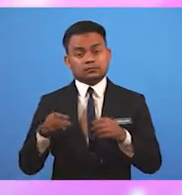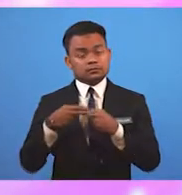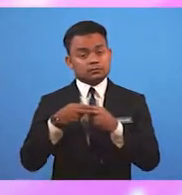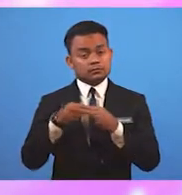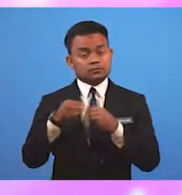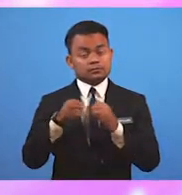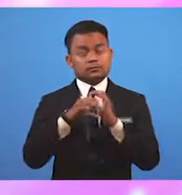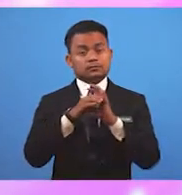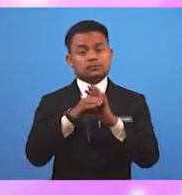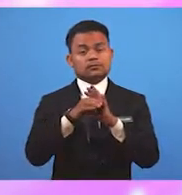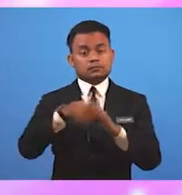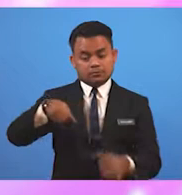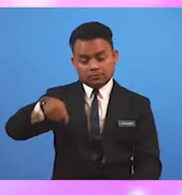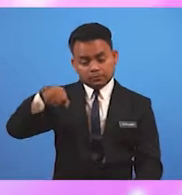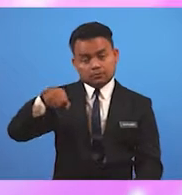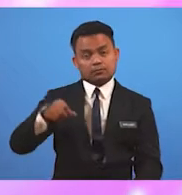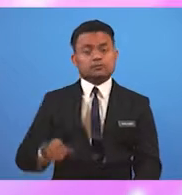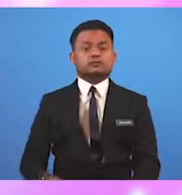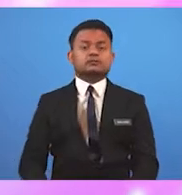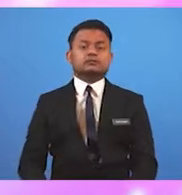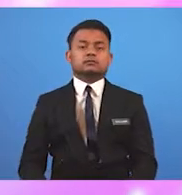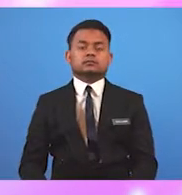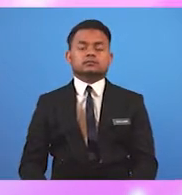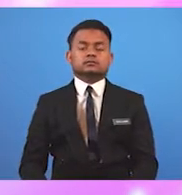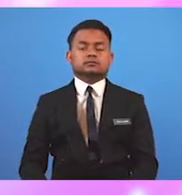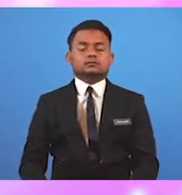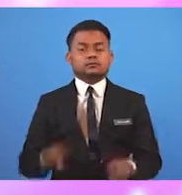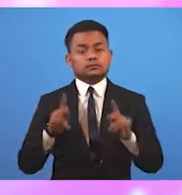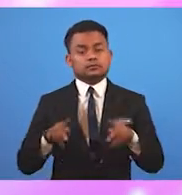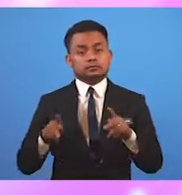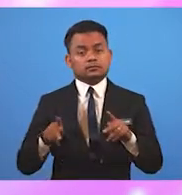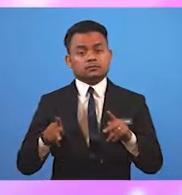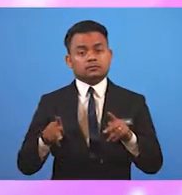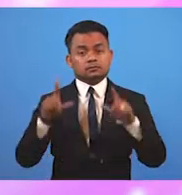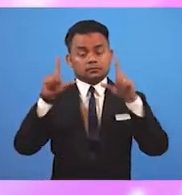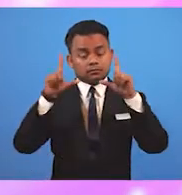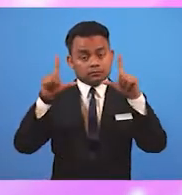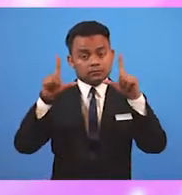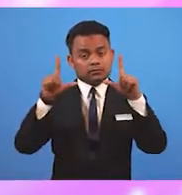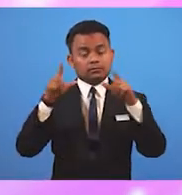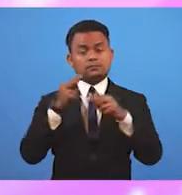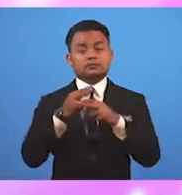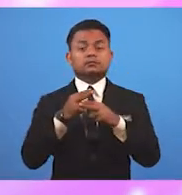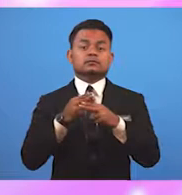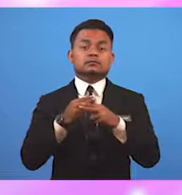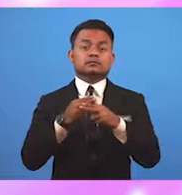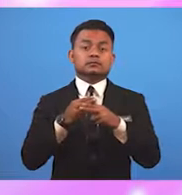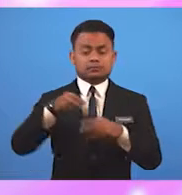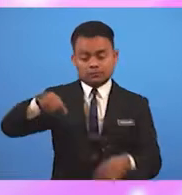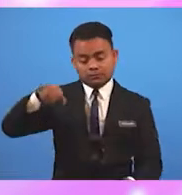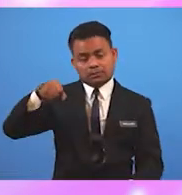7 lebih kecil daripada 3 tolak negatif 4